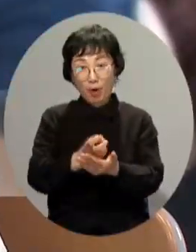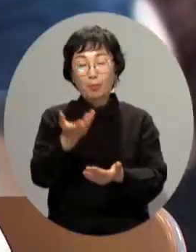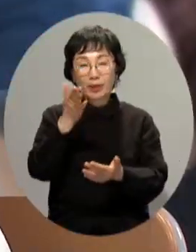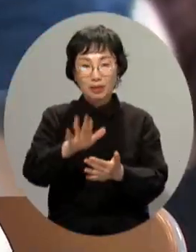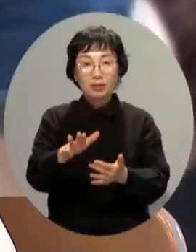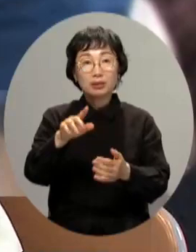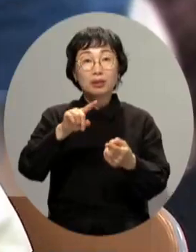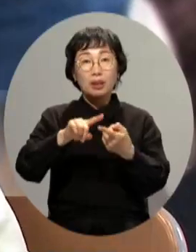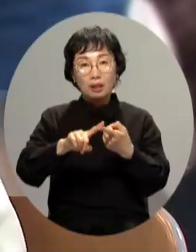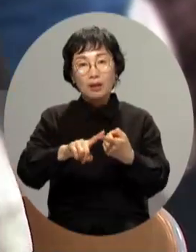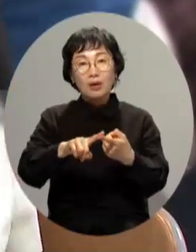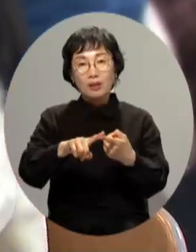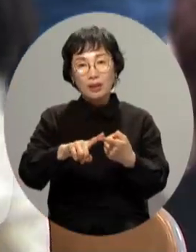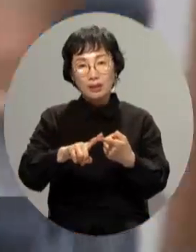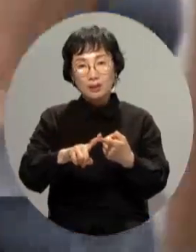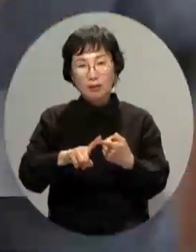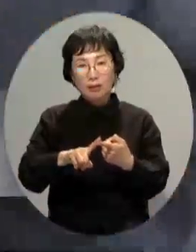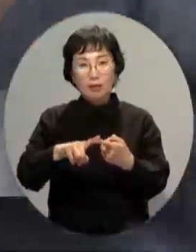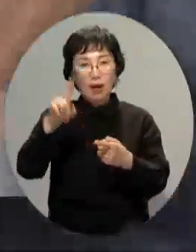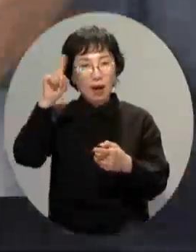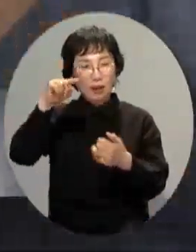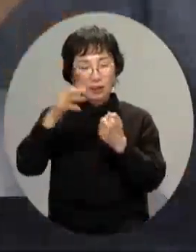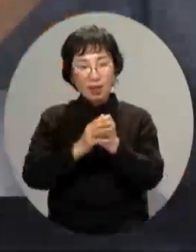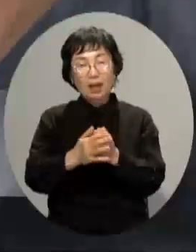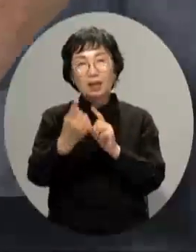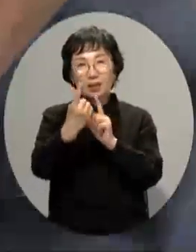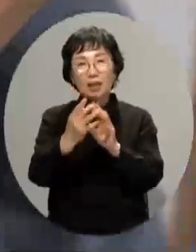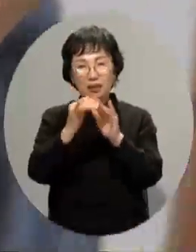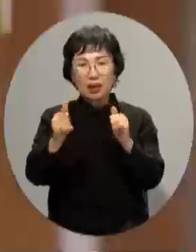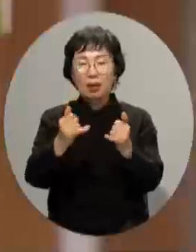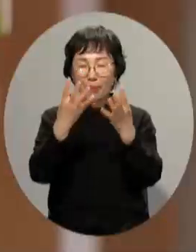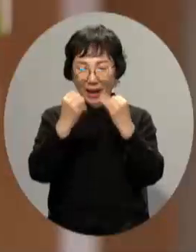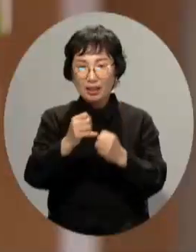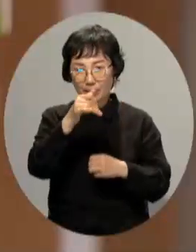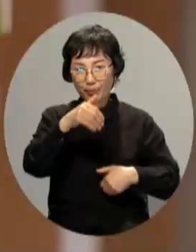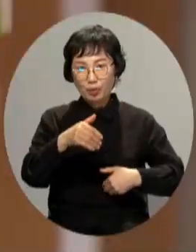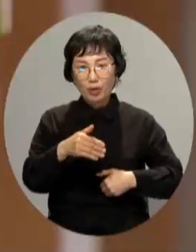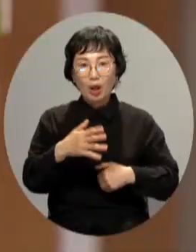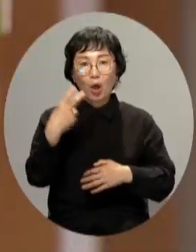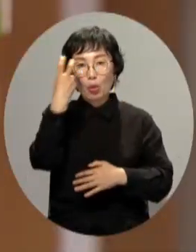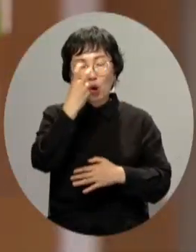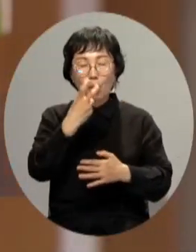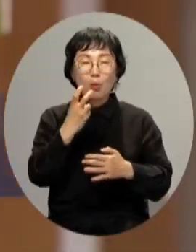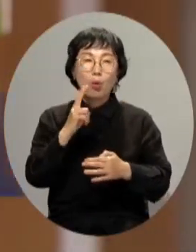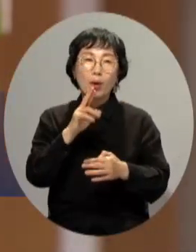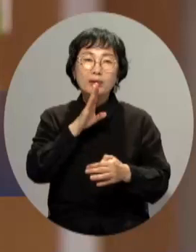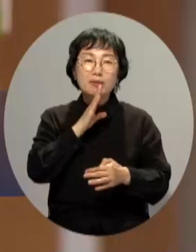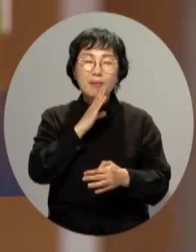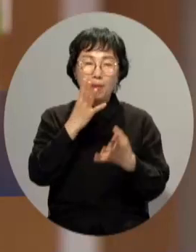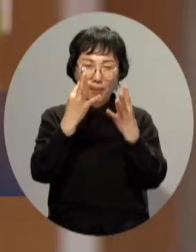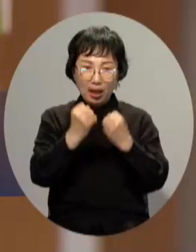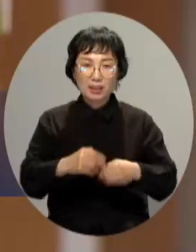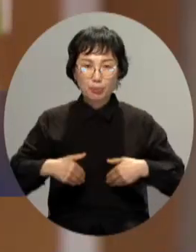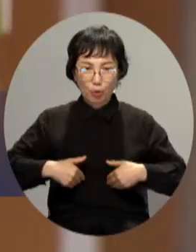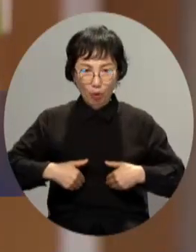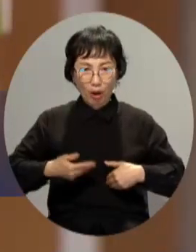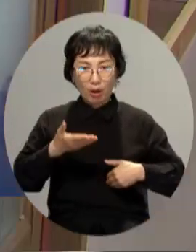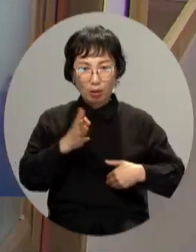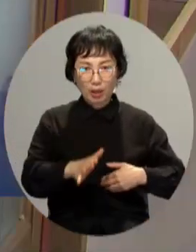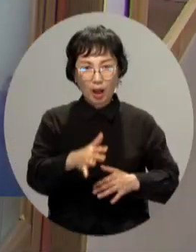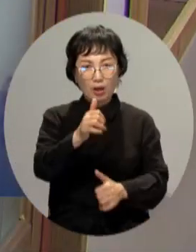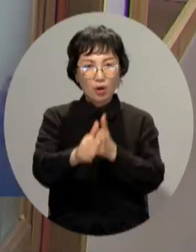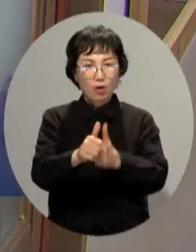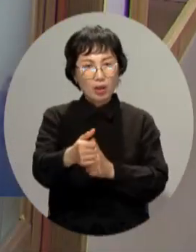돌봄 전담사가 부족해 매번 대기자들이 넘쳐납니다. 돌봄이 워낙 신청 수가 많다 보니까